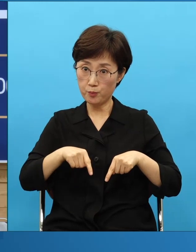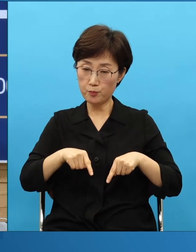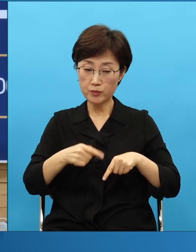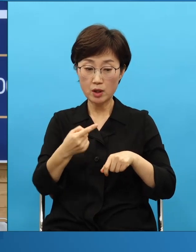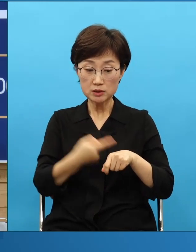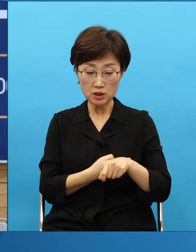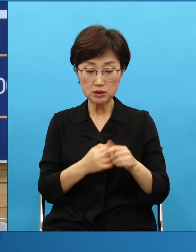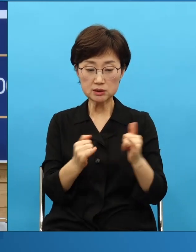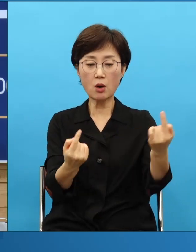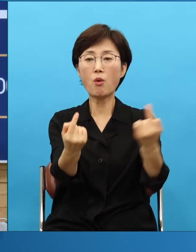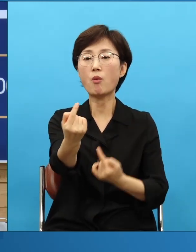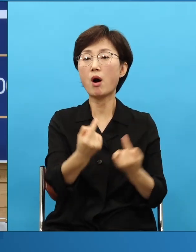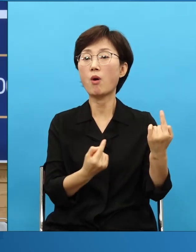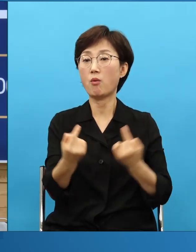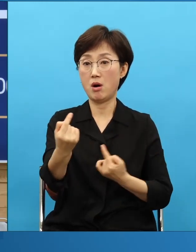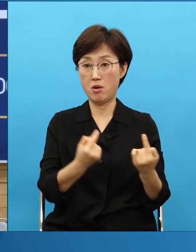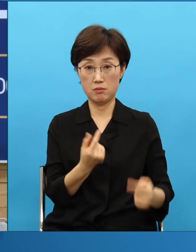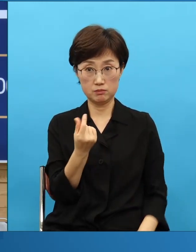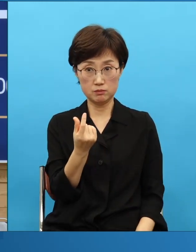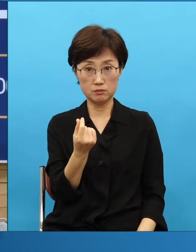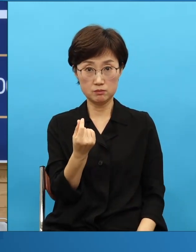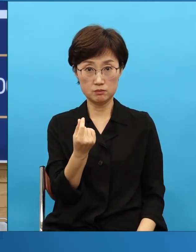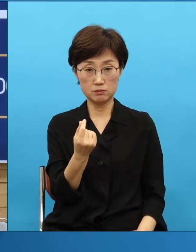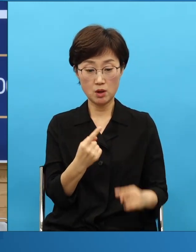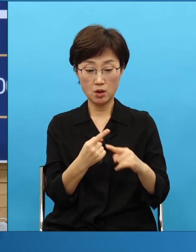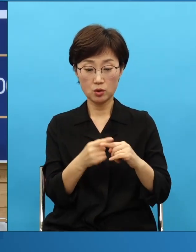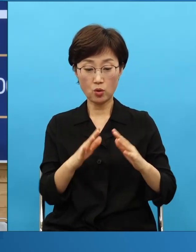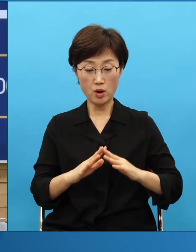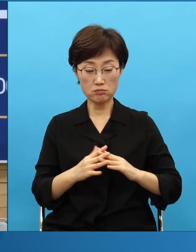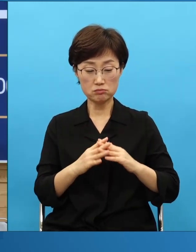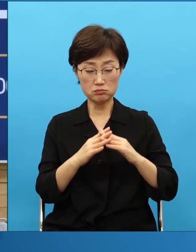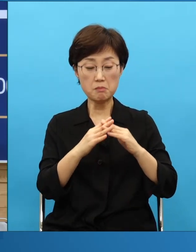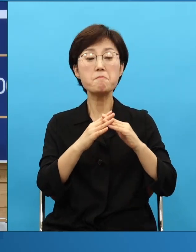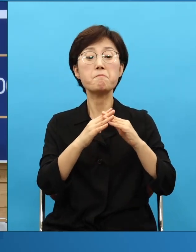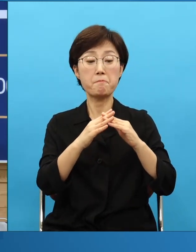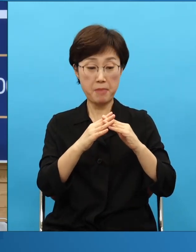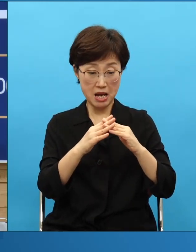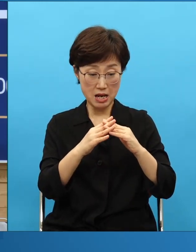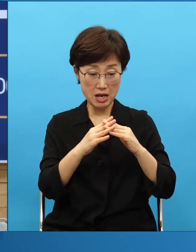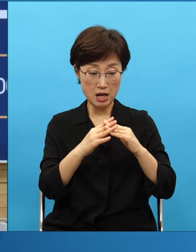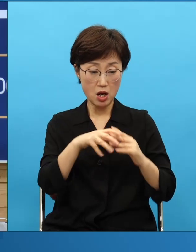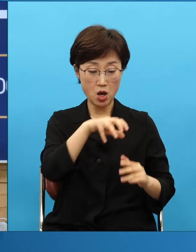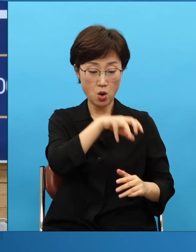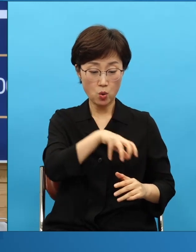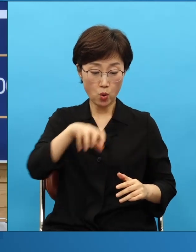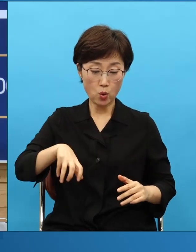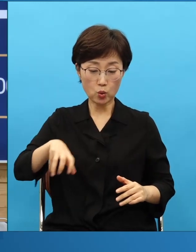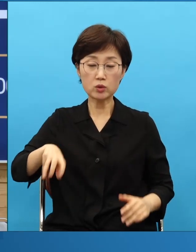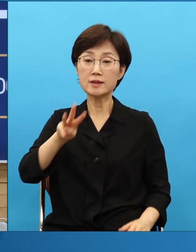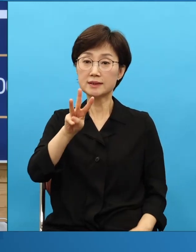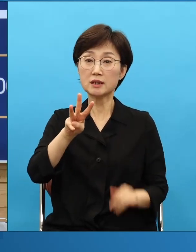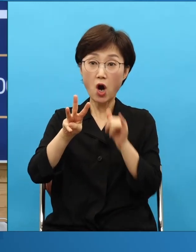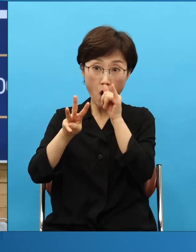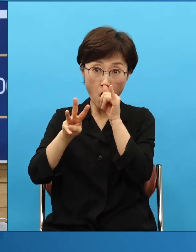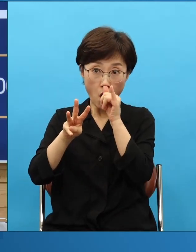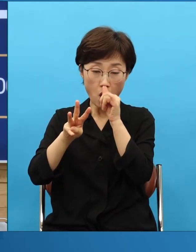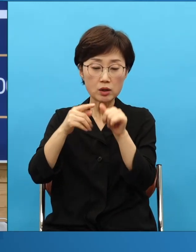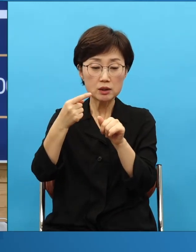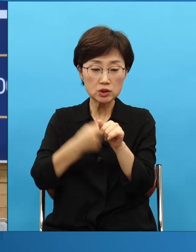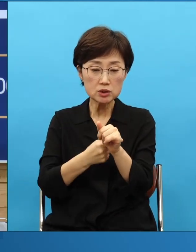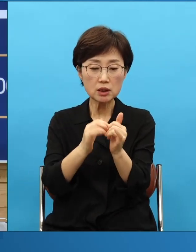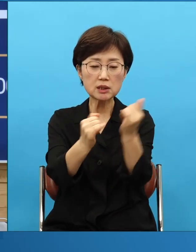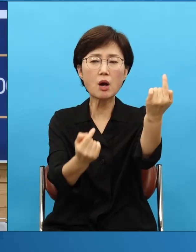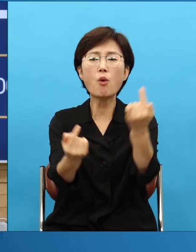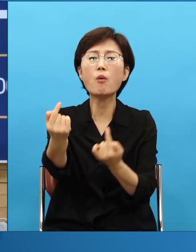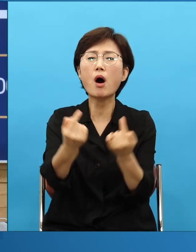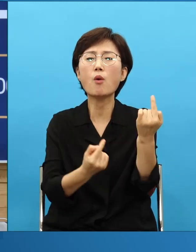to you. 우리가 성전 건축하고 나거든 세 가지들을 확실하게 만들어야 올 수밖에 없어요. As we do the church construction, we have to equip it with the 3 courtyards. Then